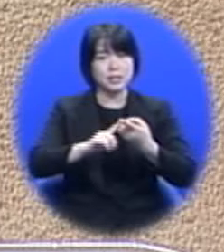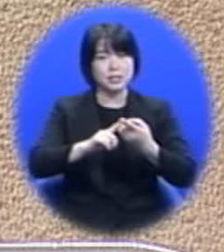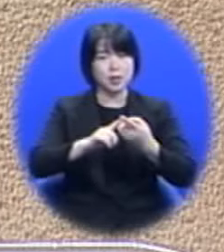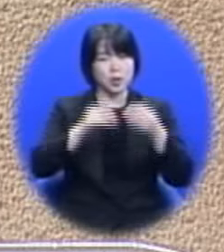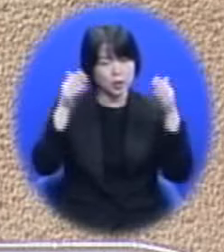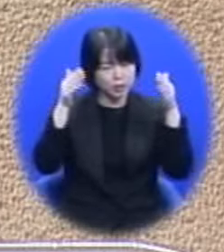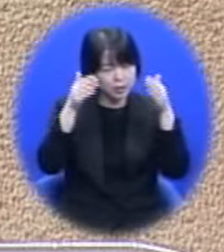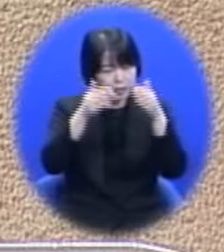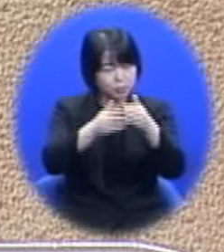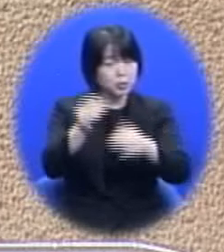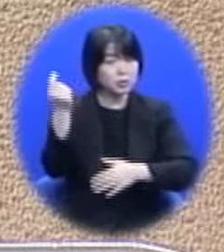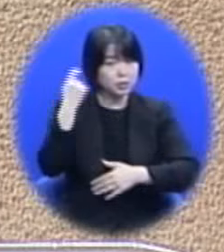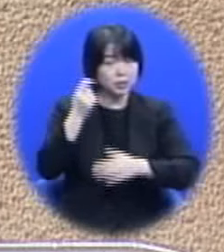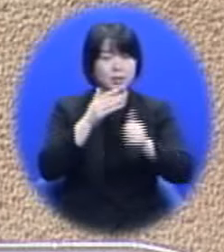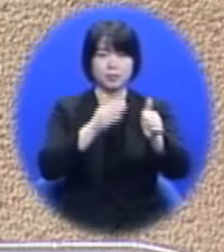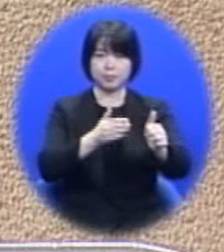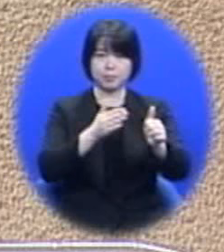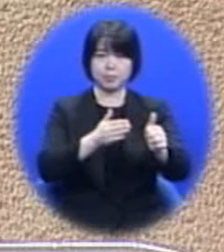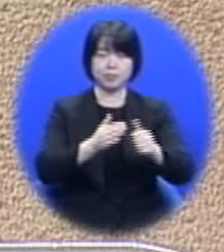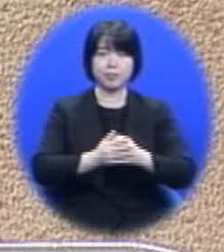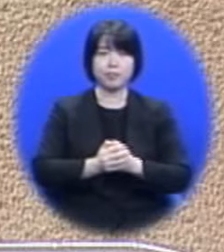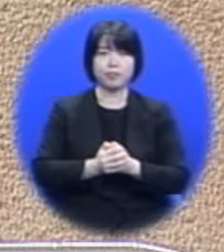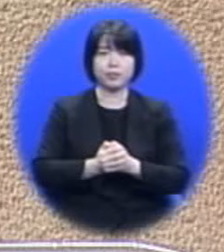맞춰 들으시기를 원합니다.